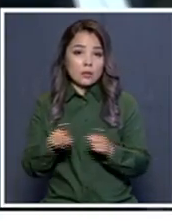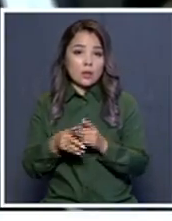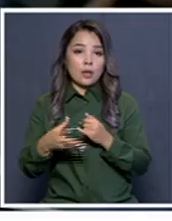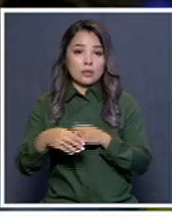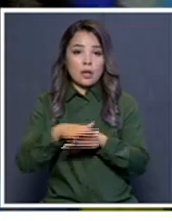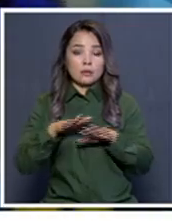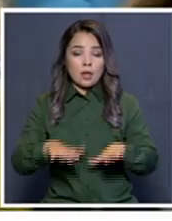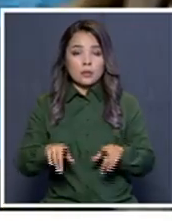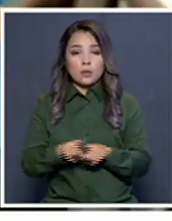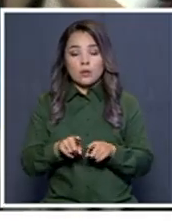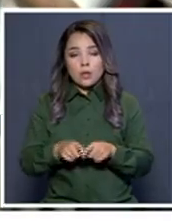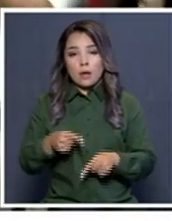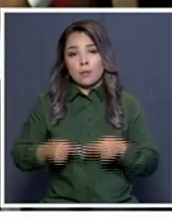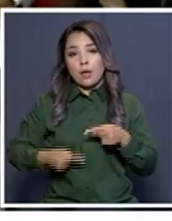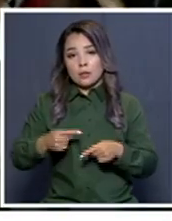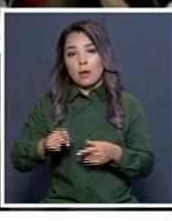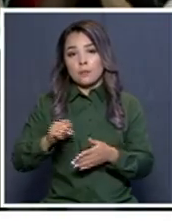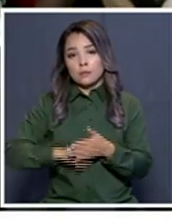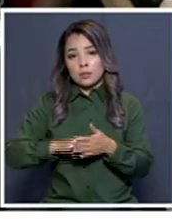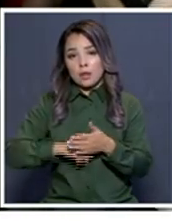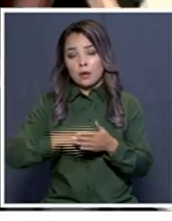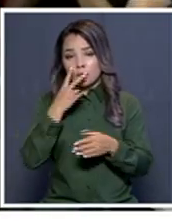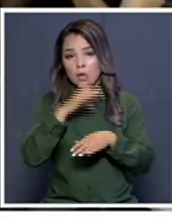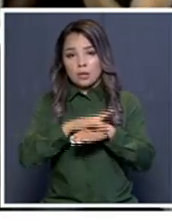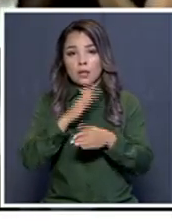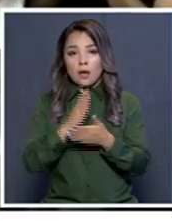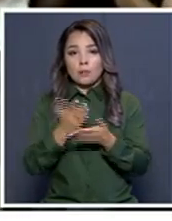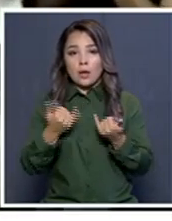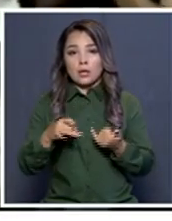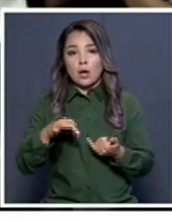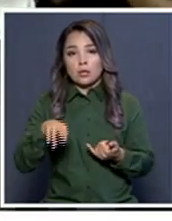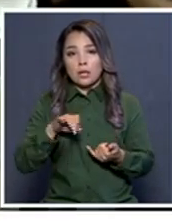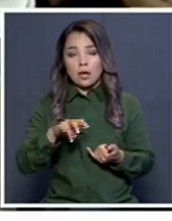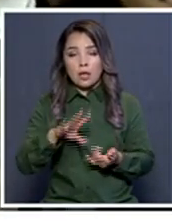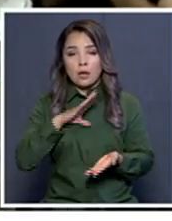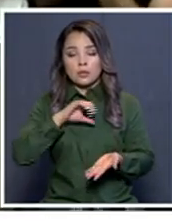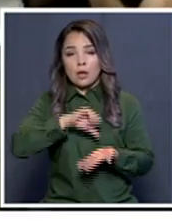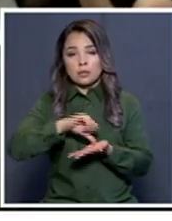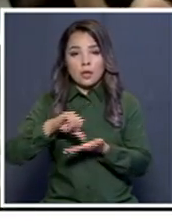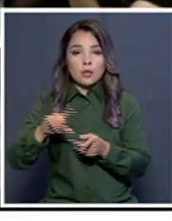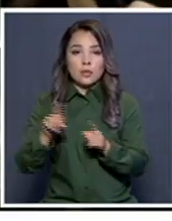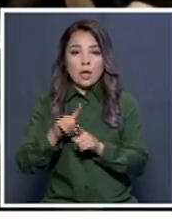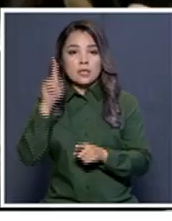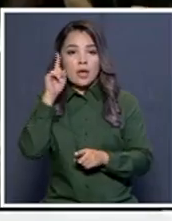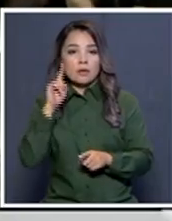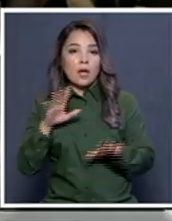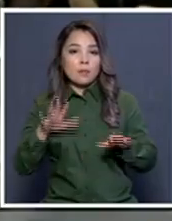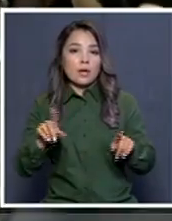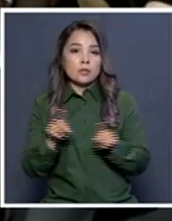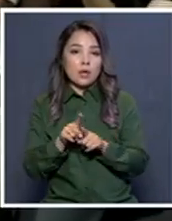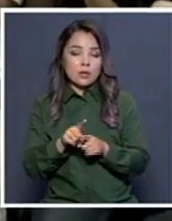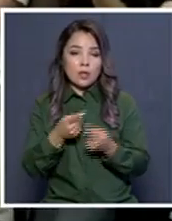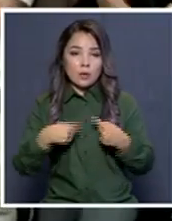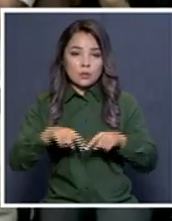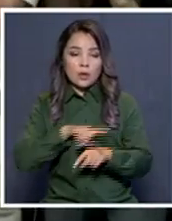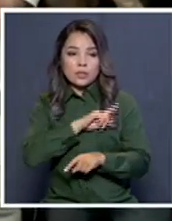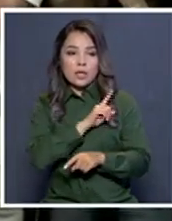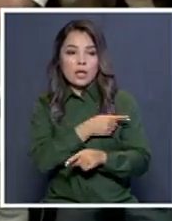қатысты ұстанымының өзгеруі екіталай. Жақында Ганц та Йордан өзенінің батыс жағалауында еврей қоныстарын күшейтетінін мәлімдеді.